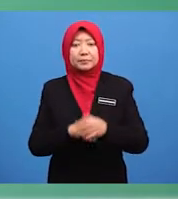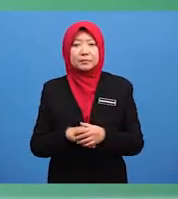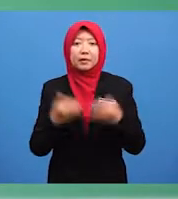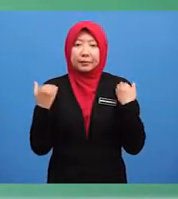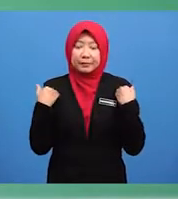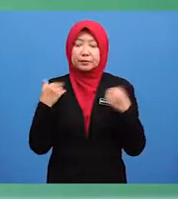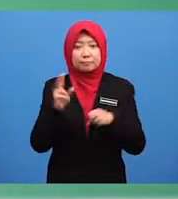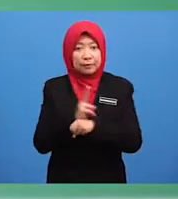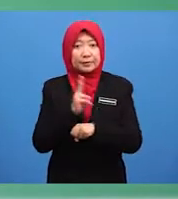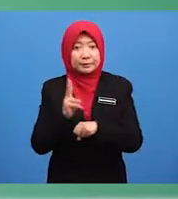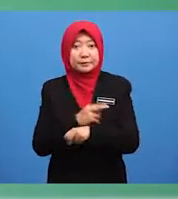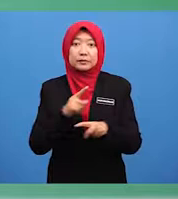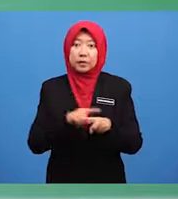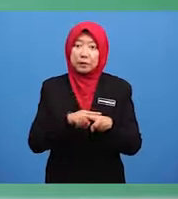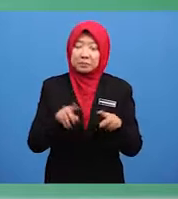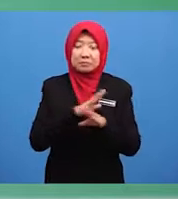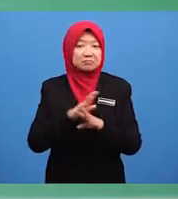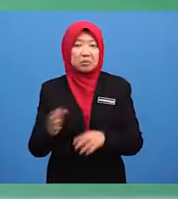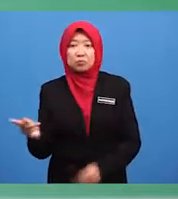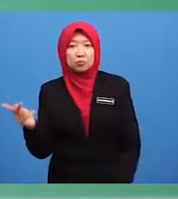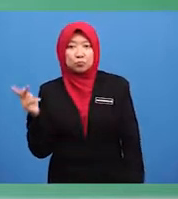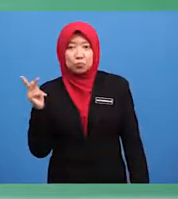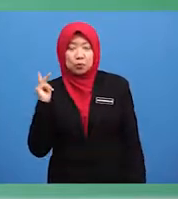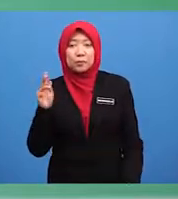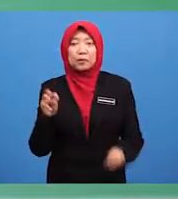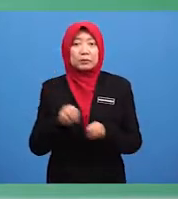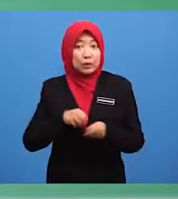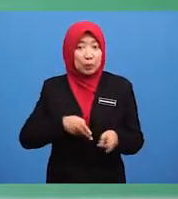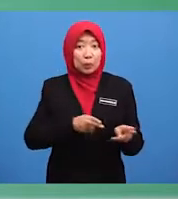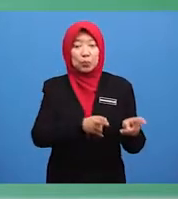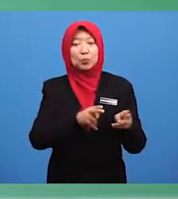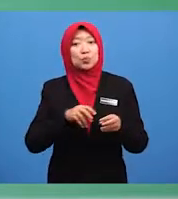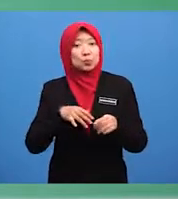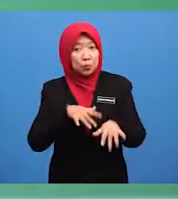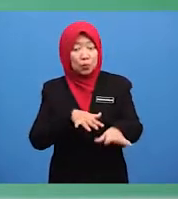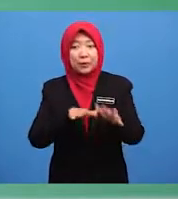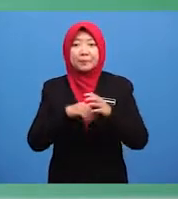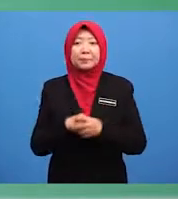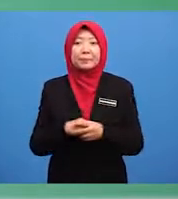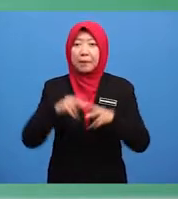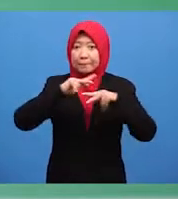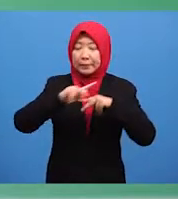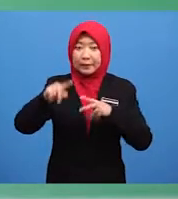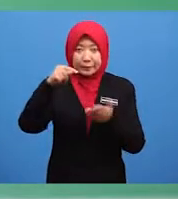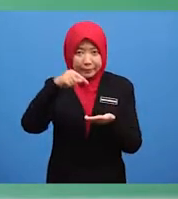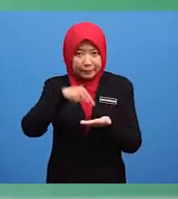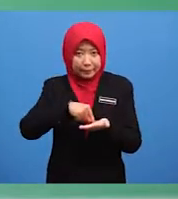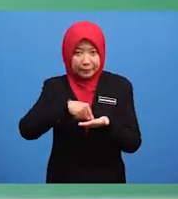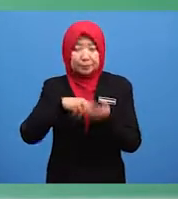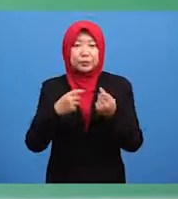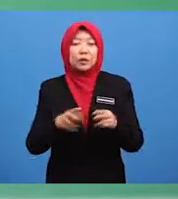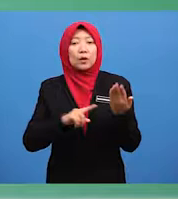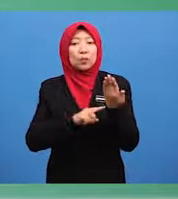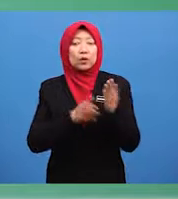terdapat hakisan namun tidak sekuat di bahagian hulu sungai. Pada peringkat ini juga telah